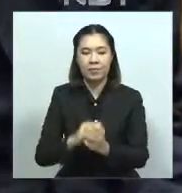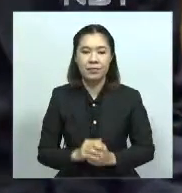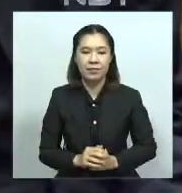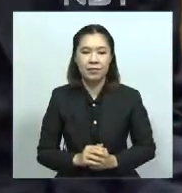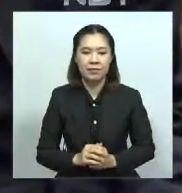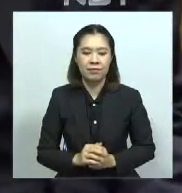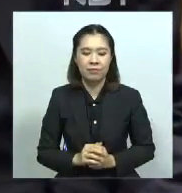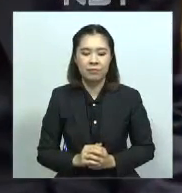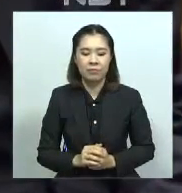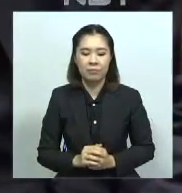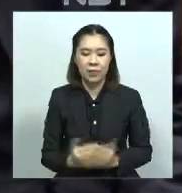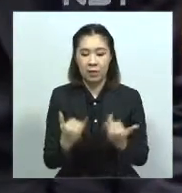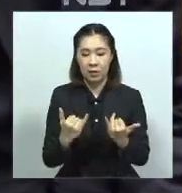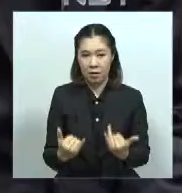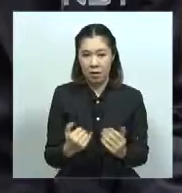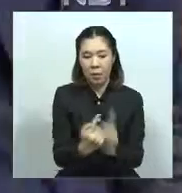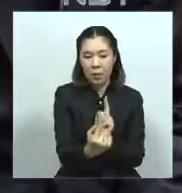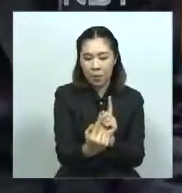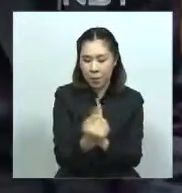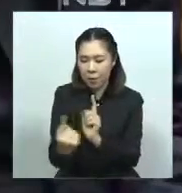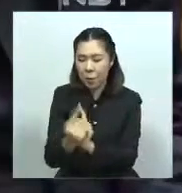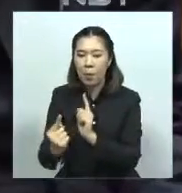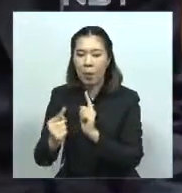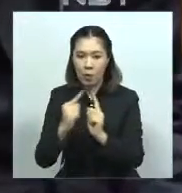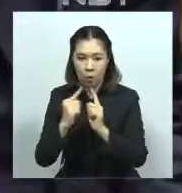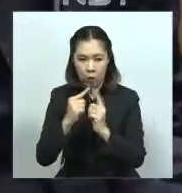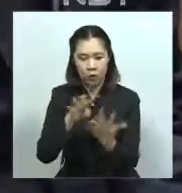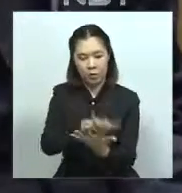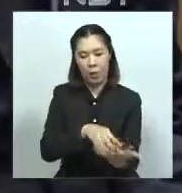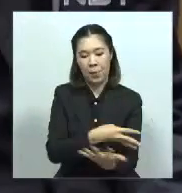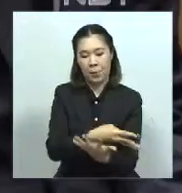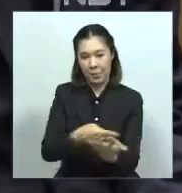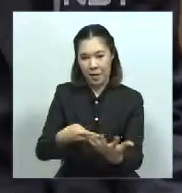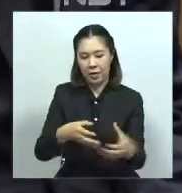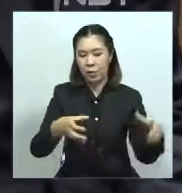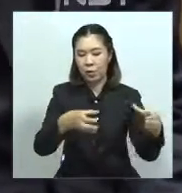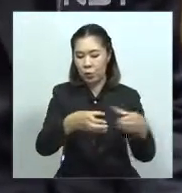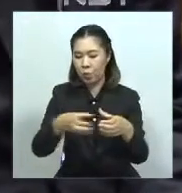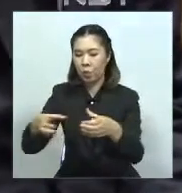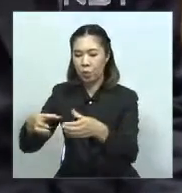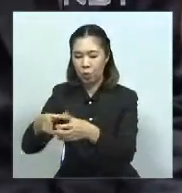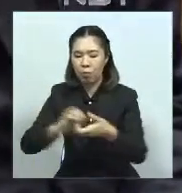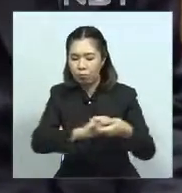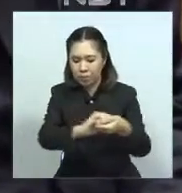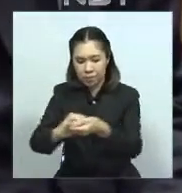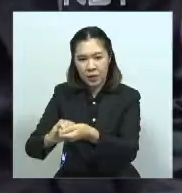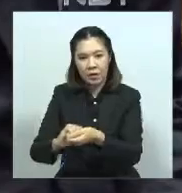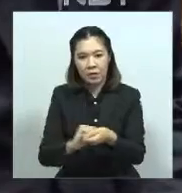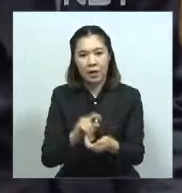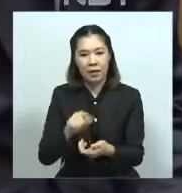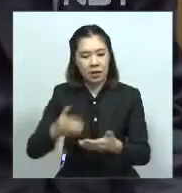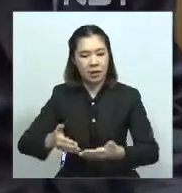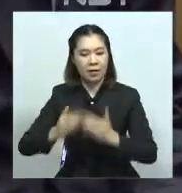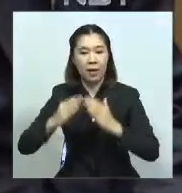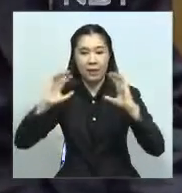มาพบปะพูดจาแล้วก็คุยกันในเรื่องของนโยบายของแต่ละพรรคเนี่ยที่จะเอามาผสมผสานกันในการตั้งรัฐ